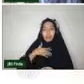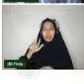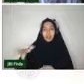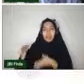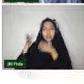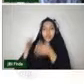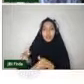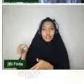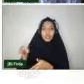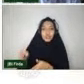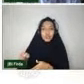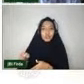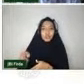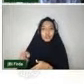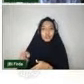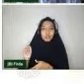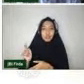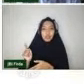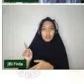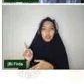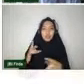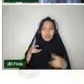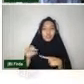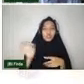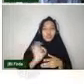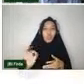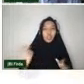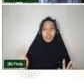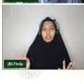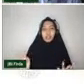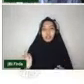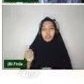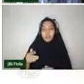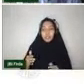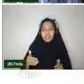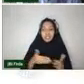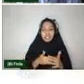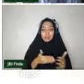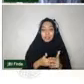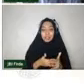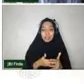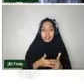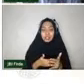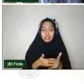sehingga mereka tidak putus sekolah. Artinya jangan karena keterbatasan mereka akhirnya